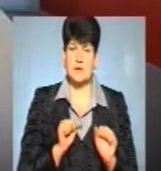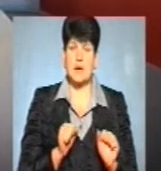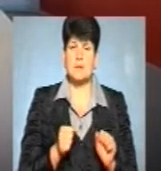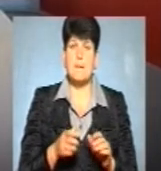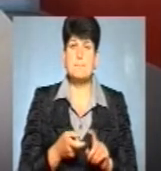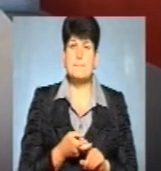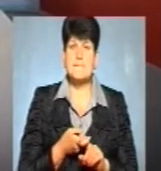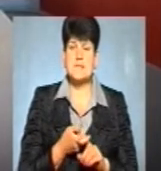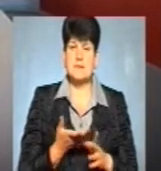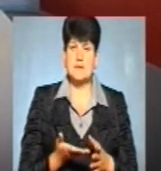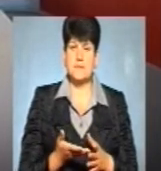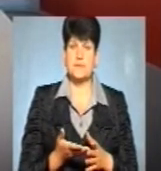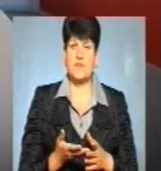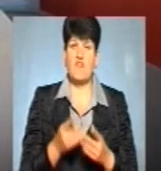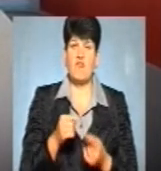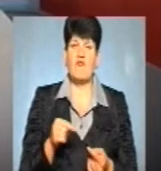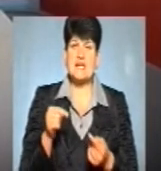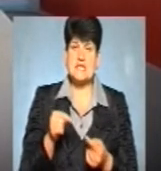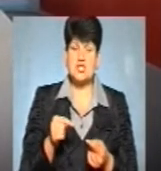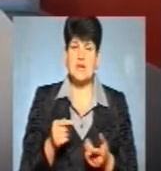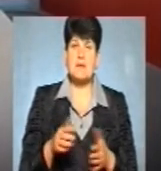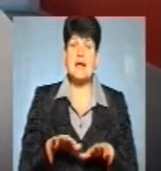саме визначення рівня